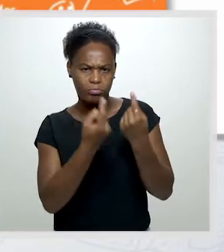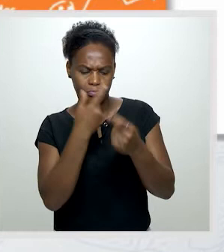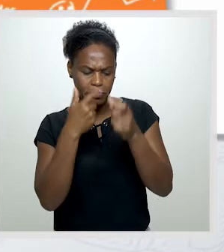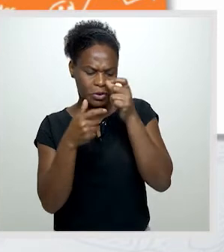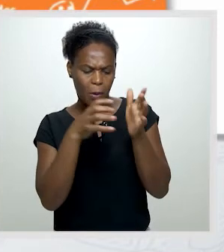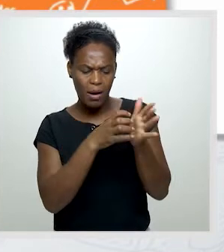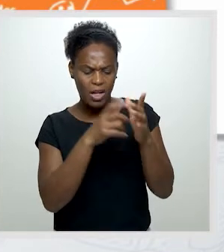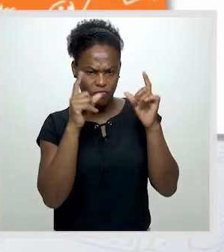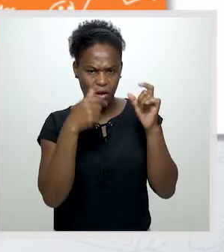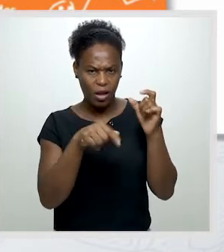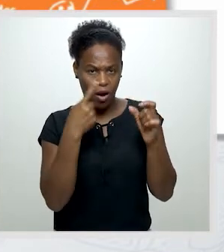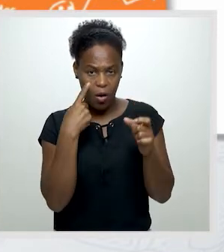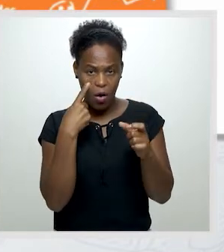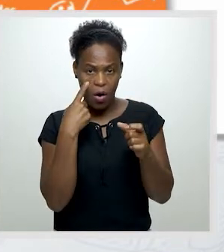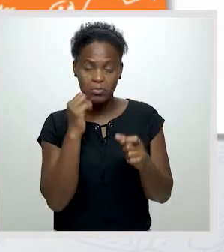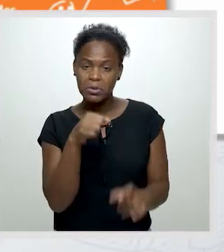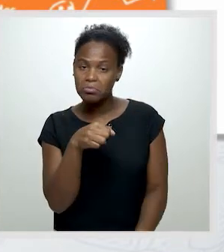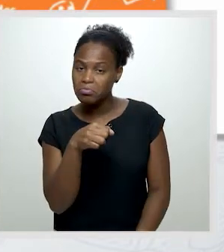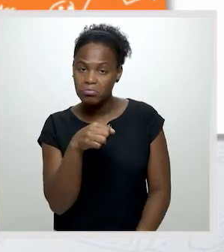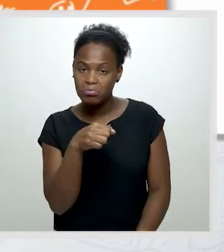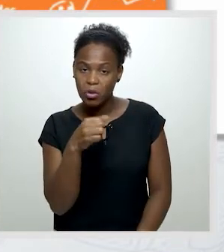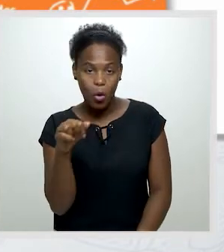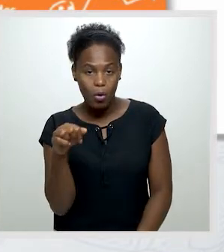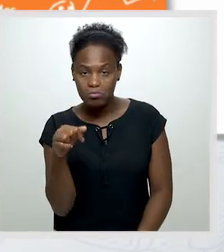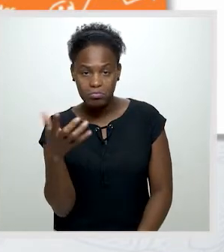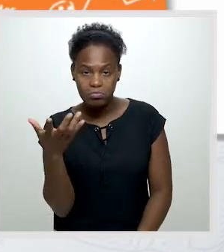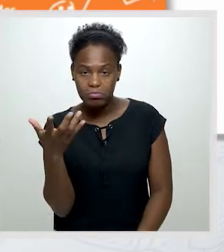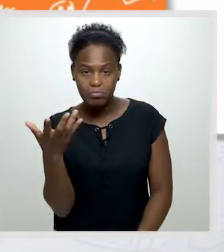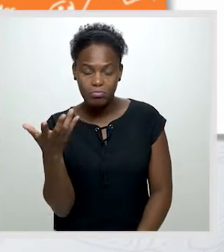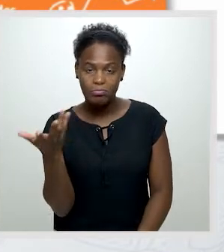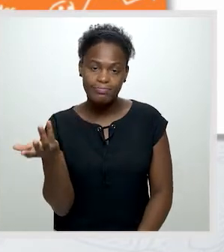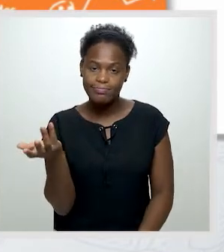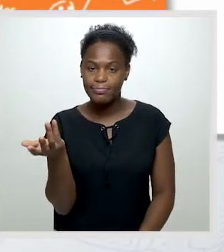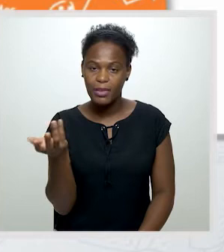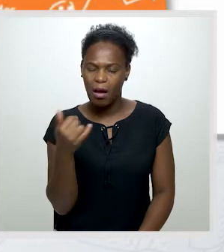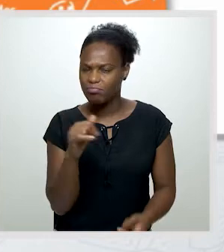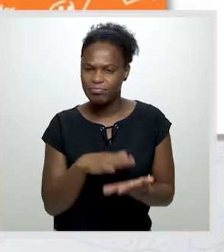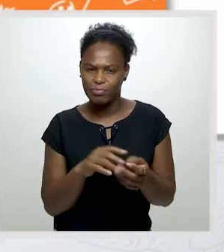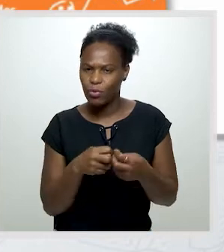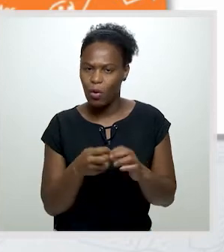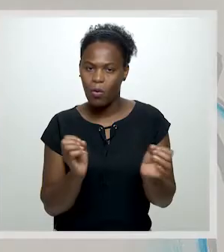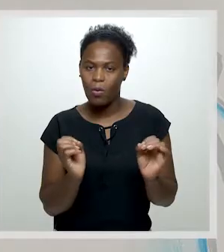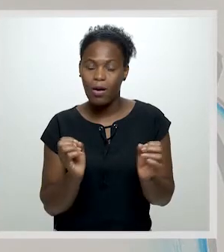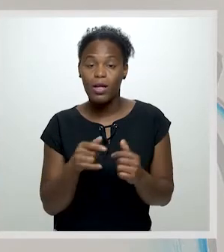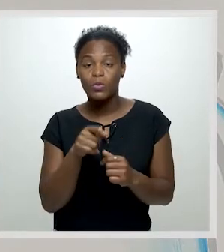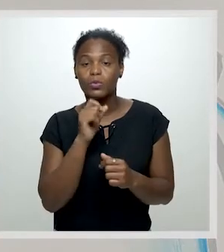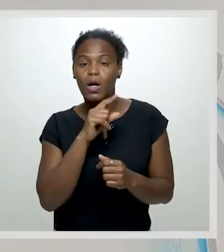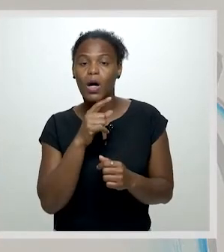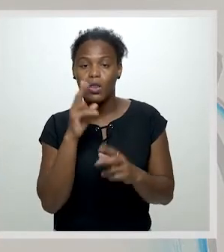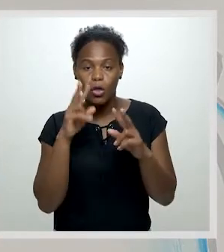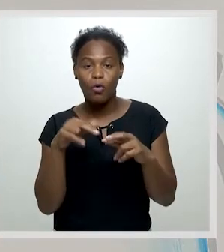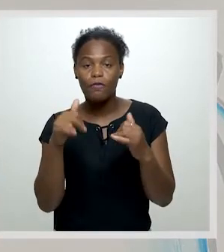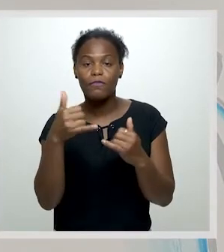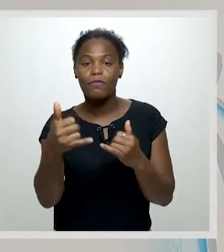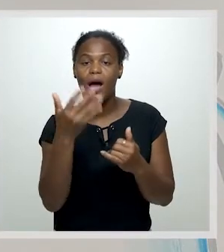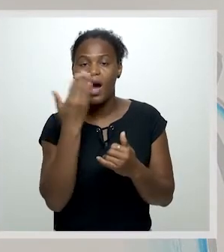personnages? Oui? Non? C'est pas grave. Tu pourras les découvrir